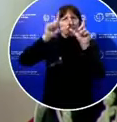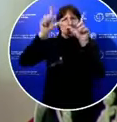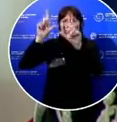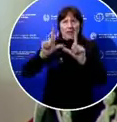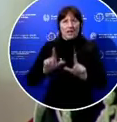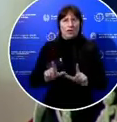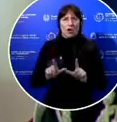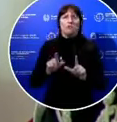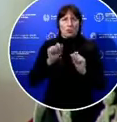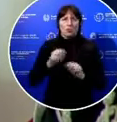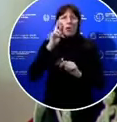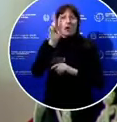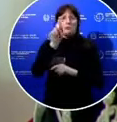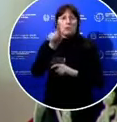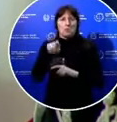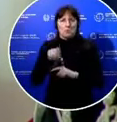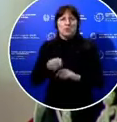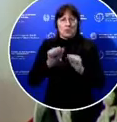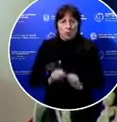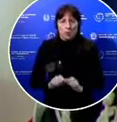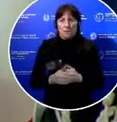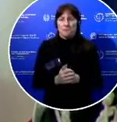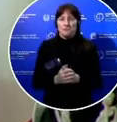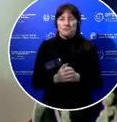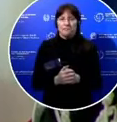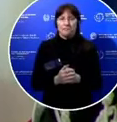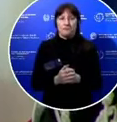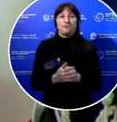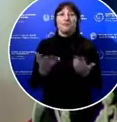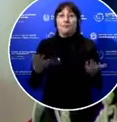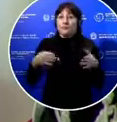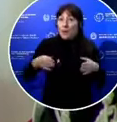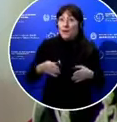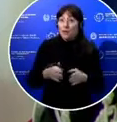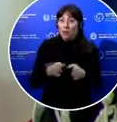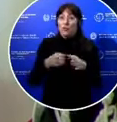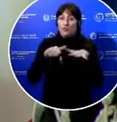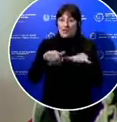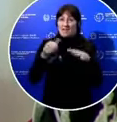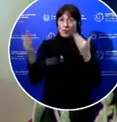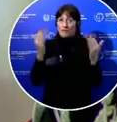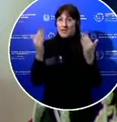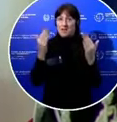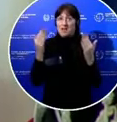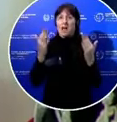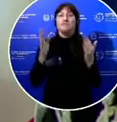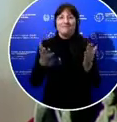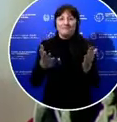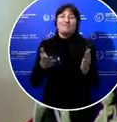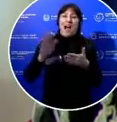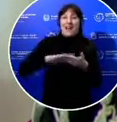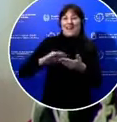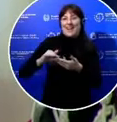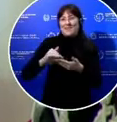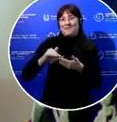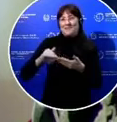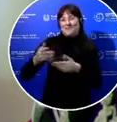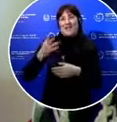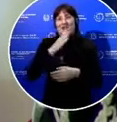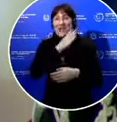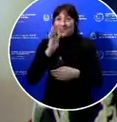lavori. Il percorso preliminare di questa 6ª conferenza ha avuto anche spazio sui social. Sulla pagina